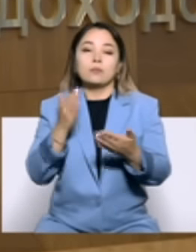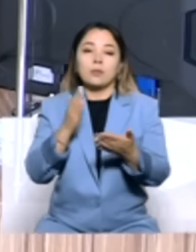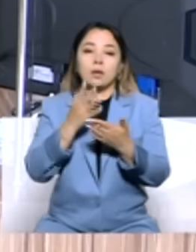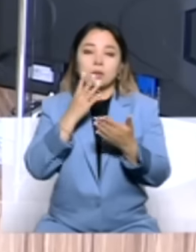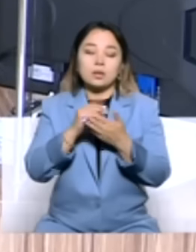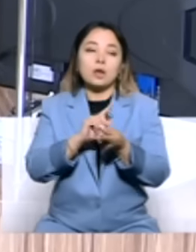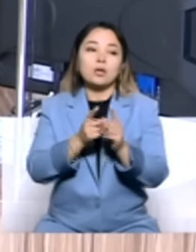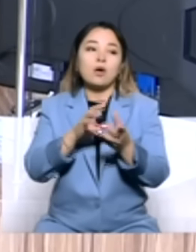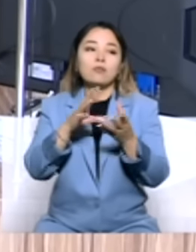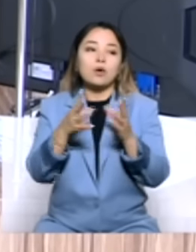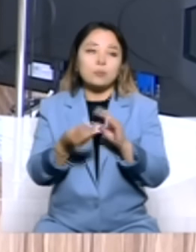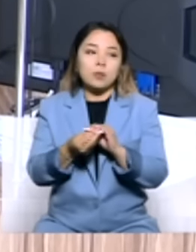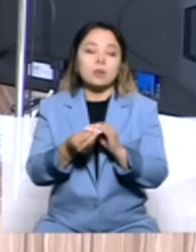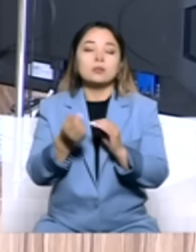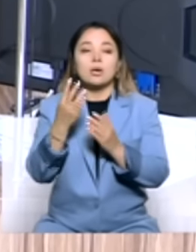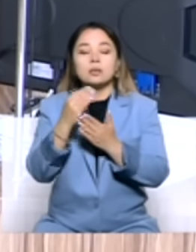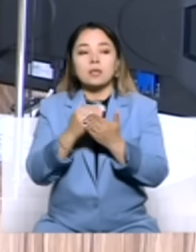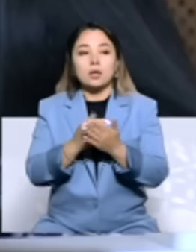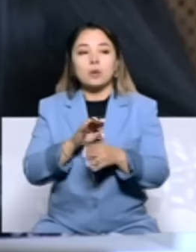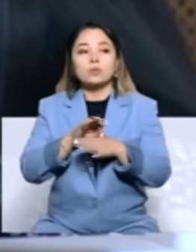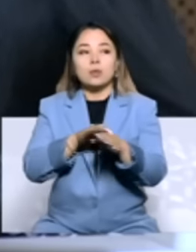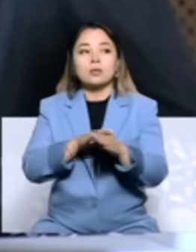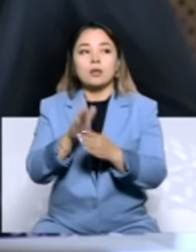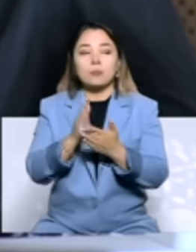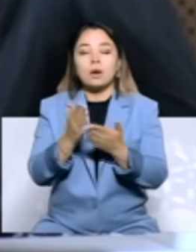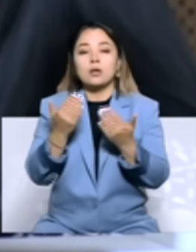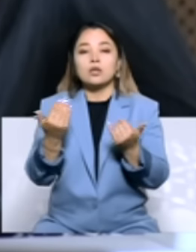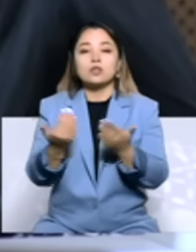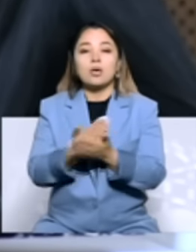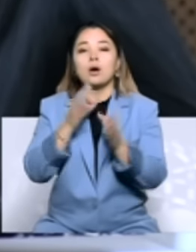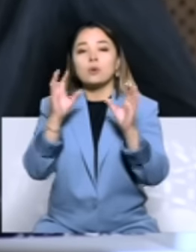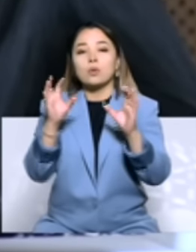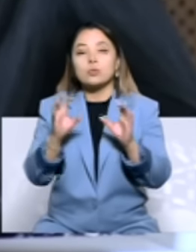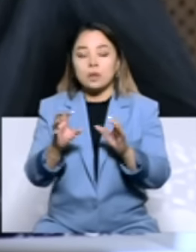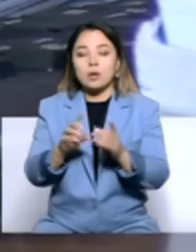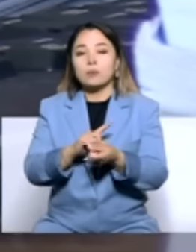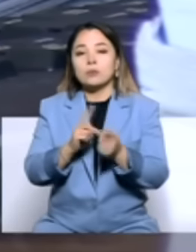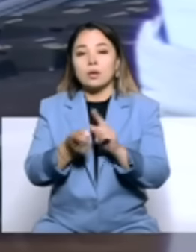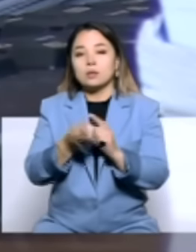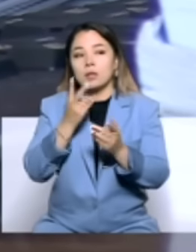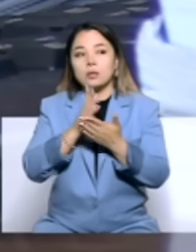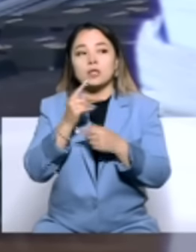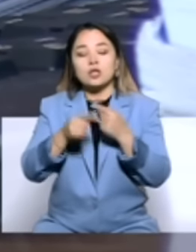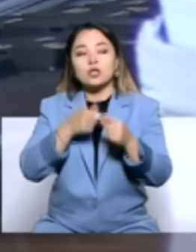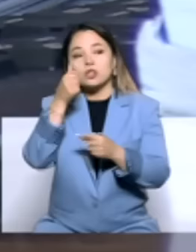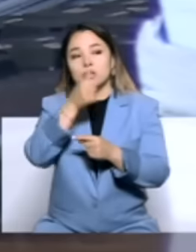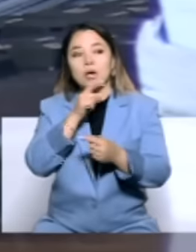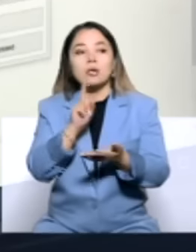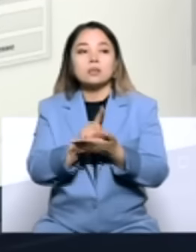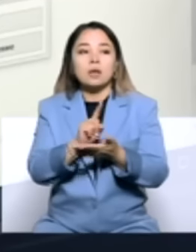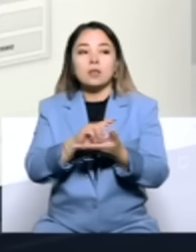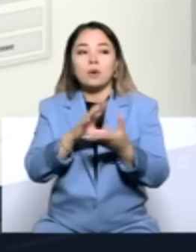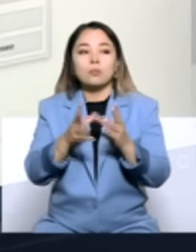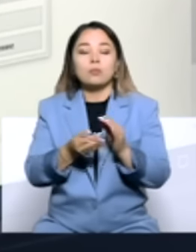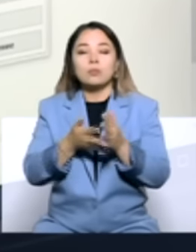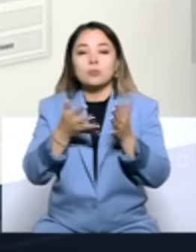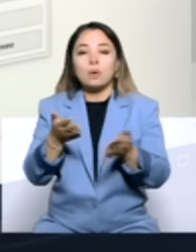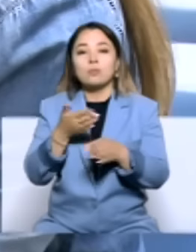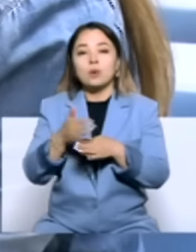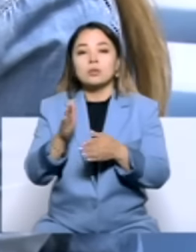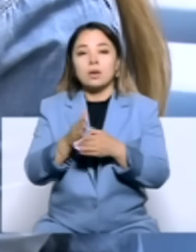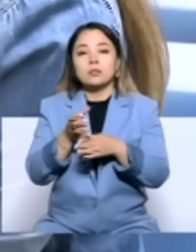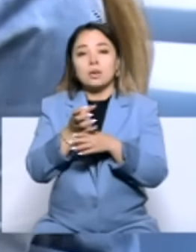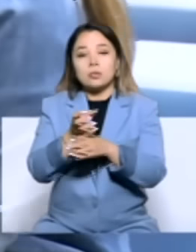жүйесін реформалаудың бірнеше сатысынан өткенбіз, енді міне жаңа кодекске көшкелі отырмыз. Келер жылдан бастап салықтың басым бөлігі